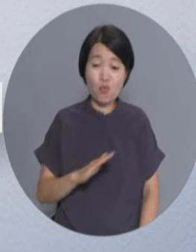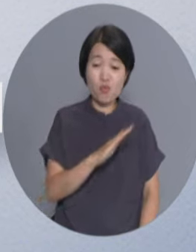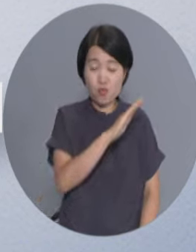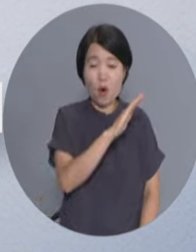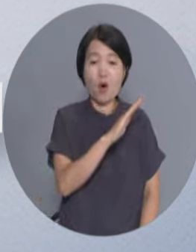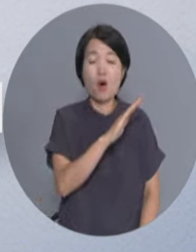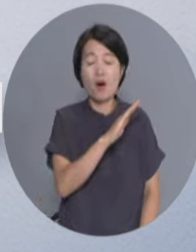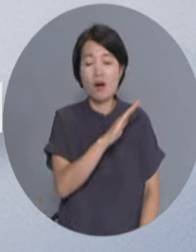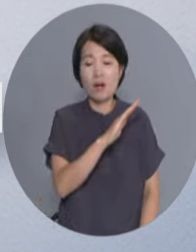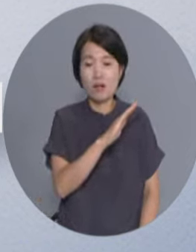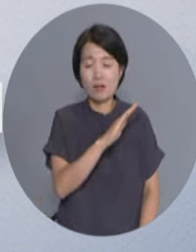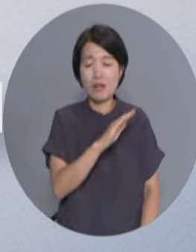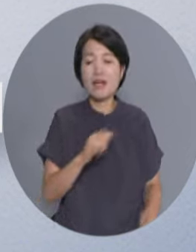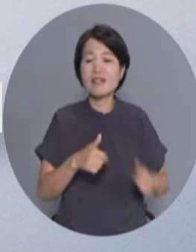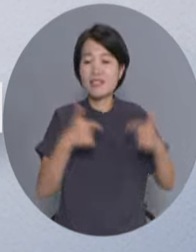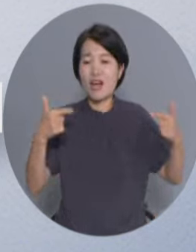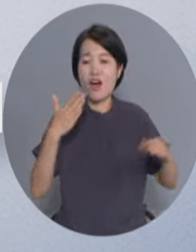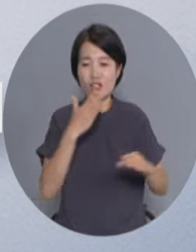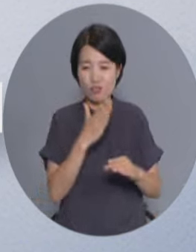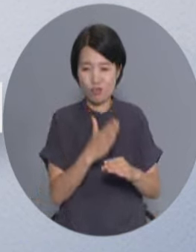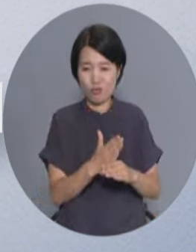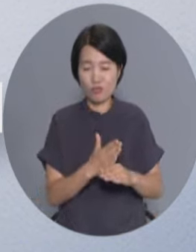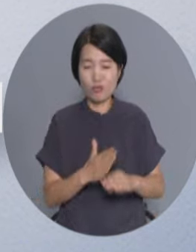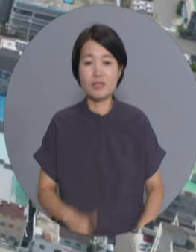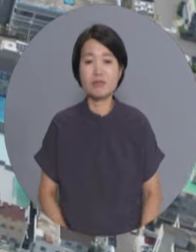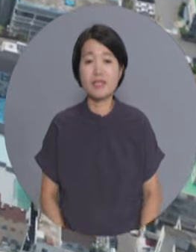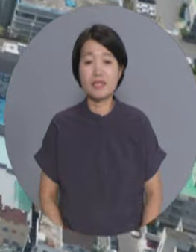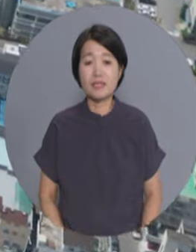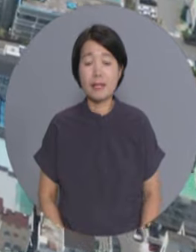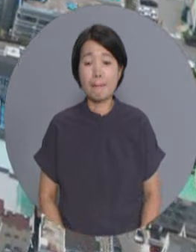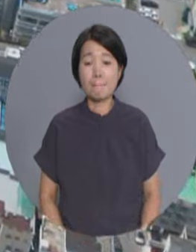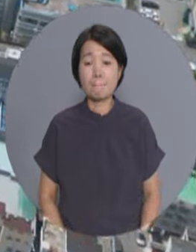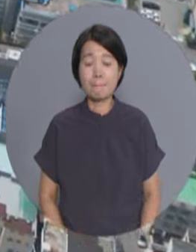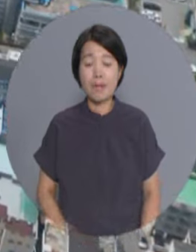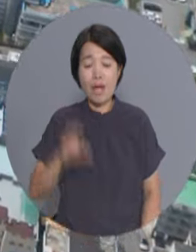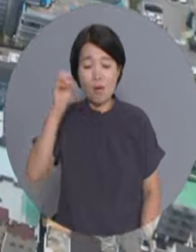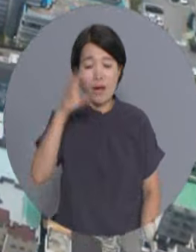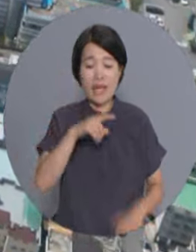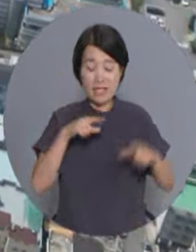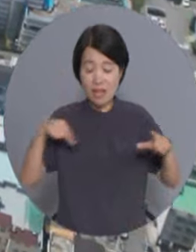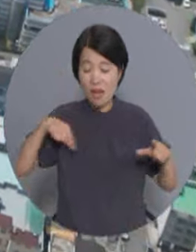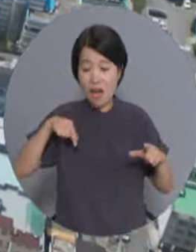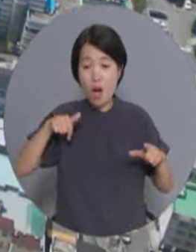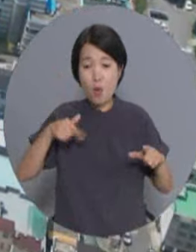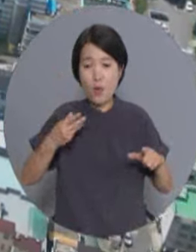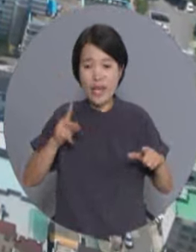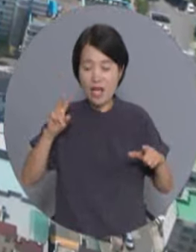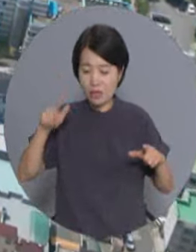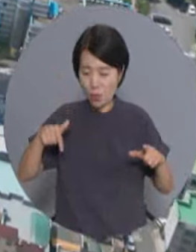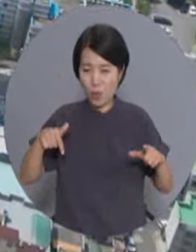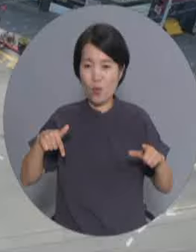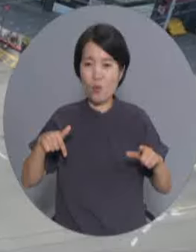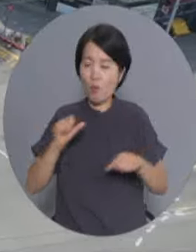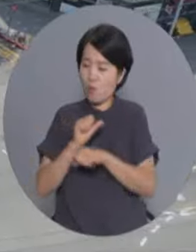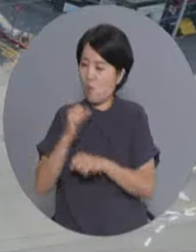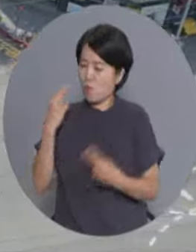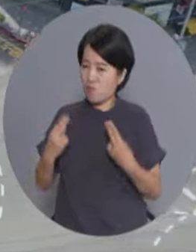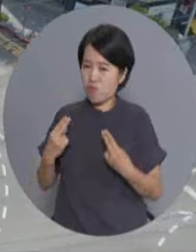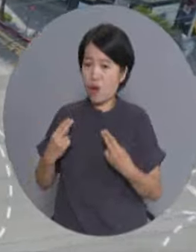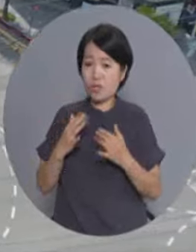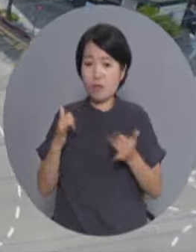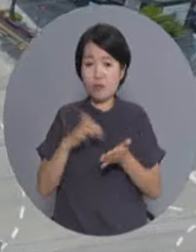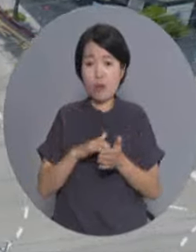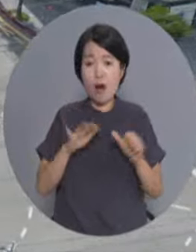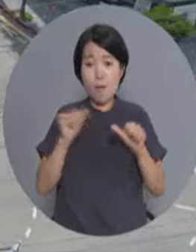것을 시작으로 꾸준히 증가하는 추세를 보이고 있습니다. 특히 광양시 고략동은 5년 전에 비해 인구가